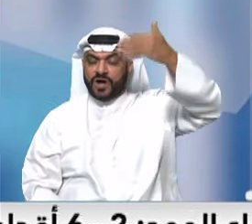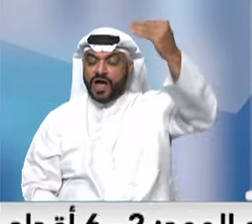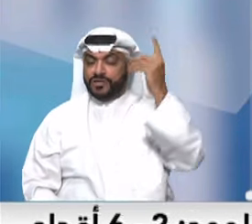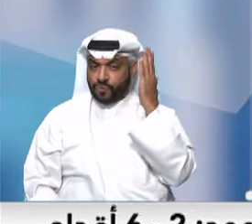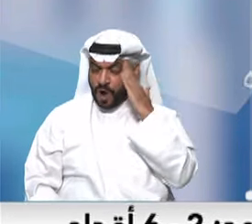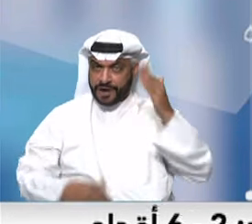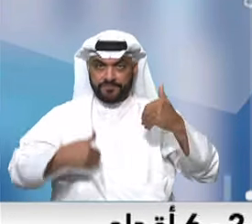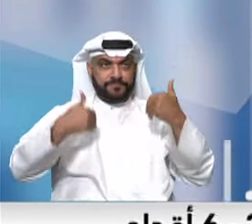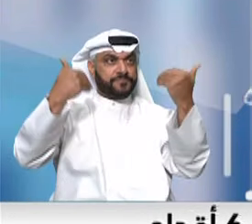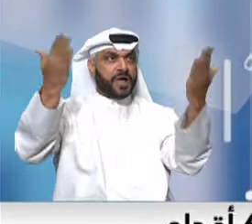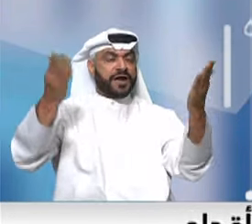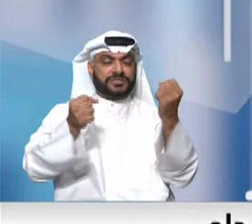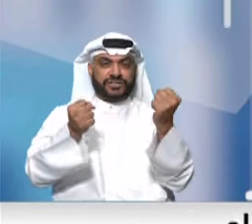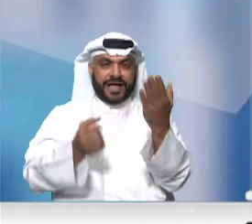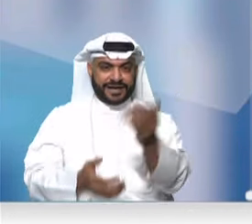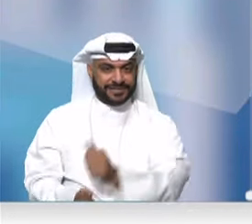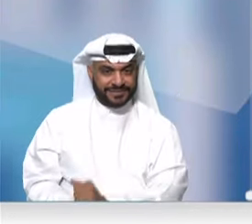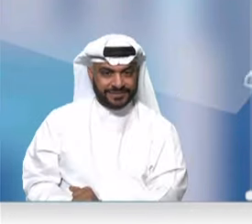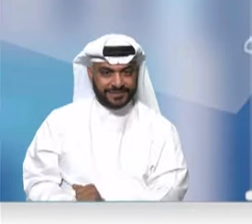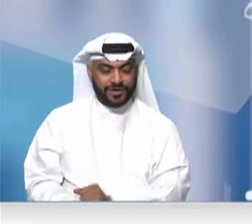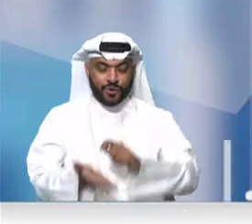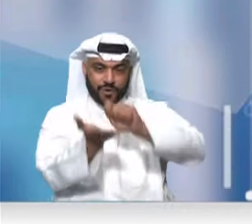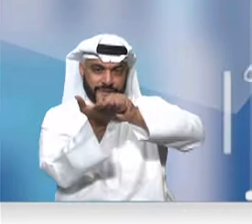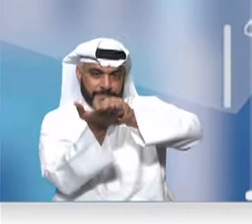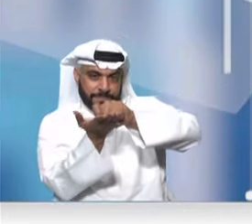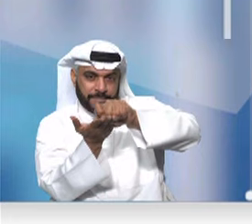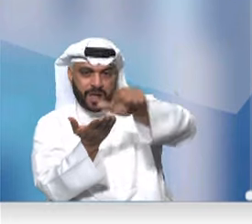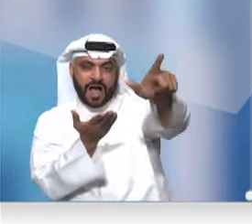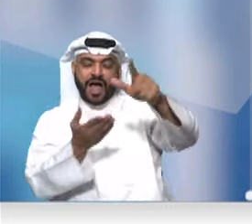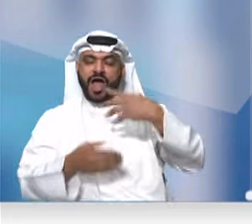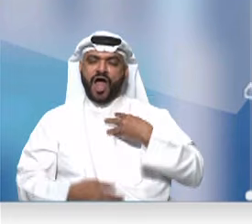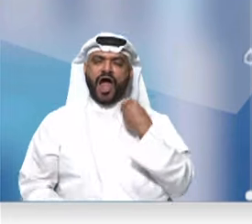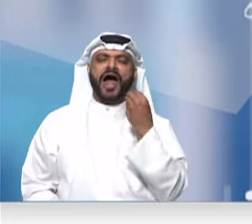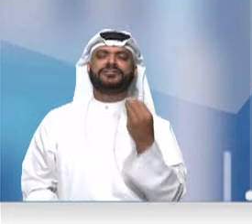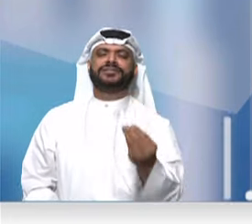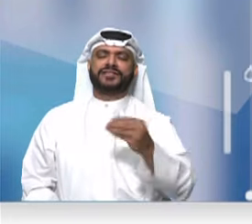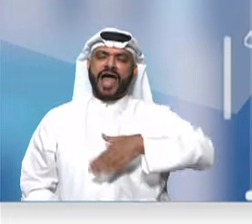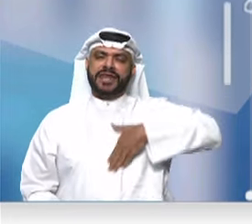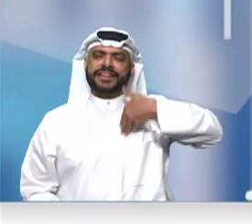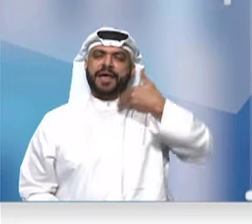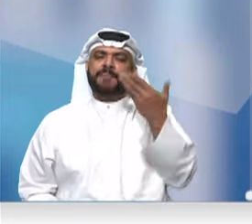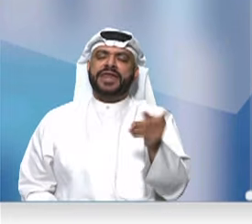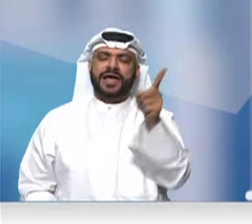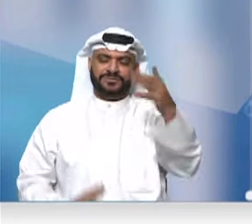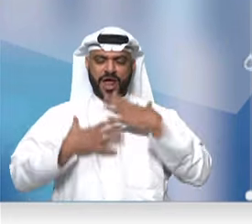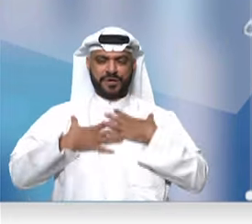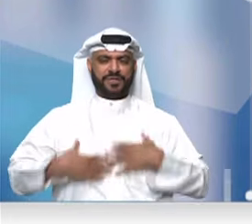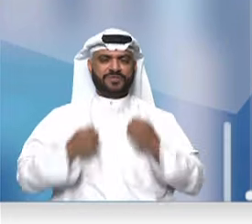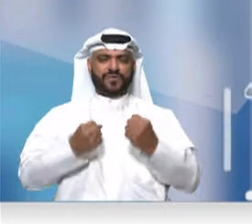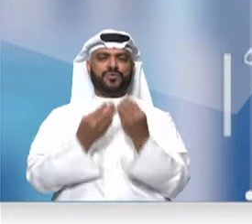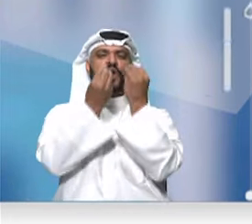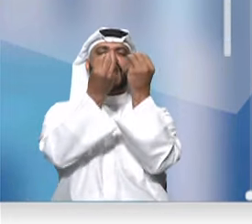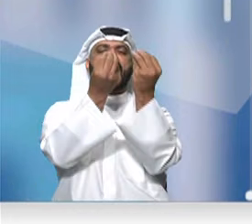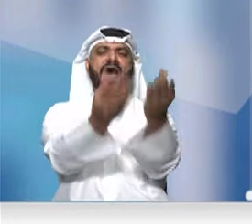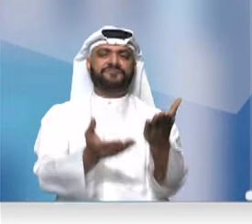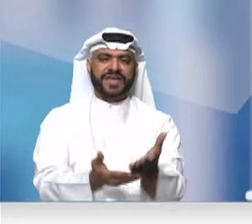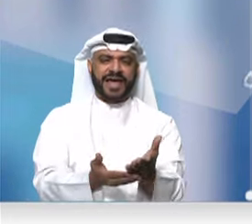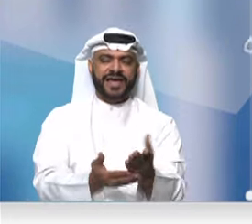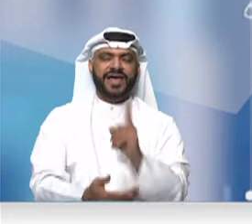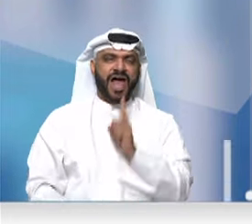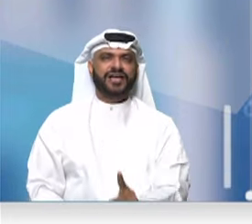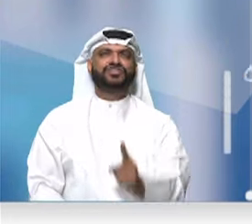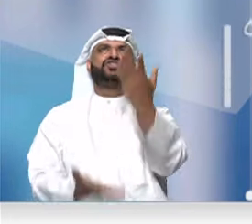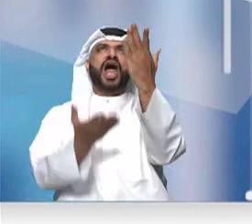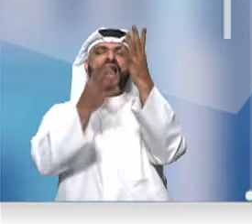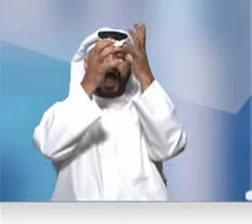التحديات العالمية الراهنة. وأبعث لسموكم أطيب التمنيات بموفور الصحة وتمام العافية، راجيا